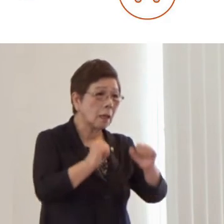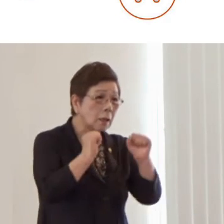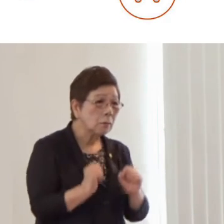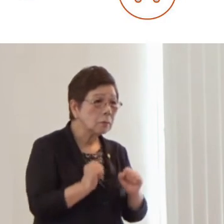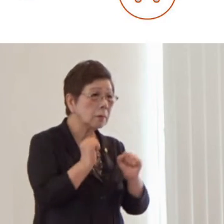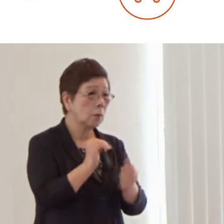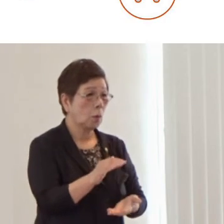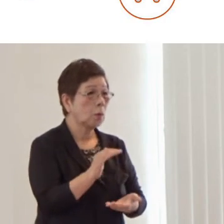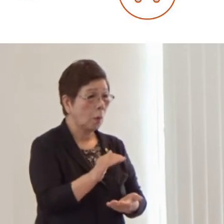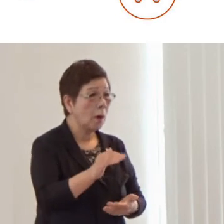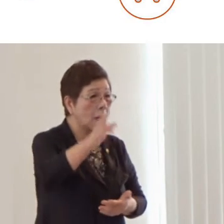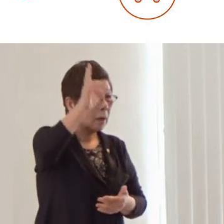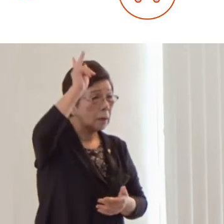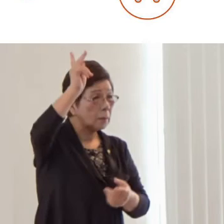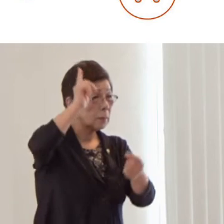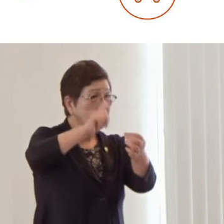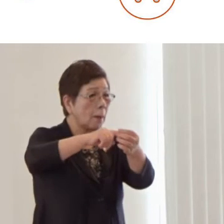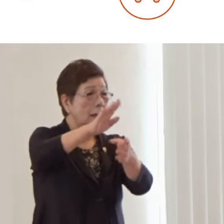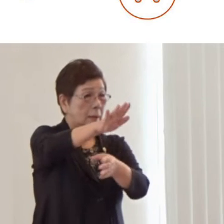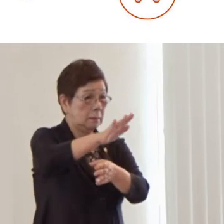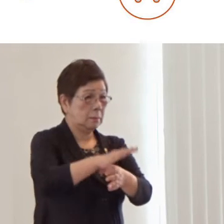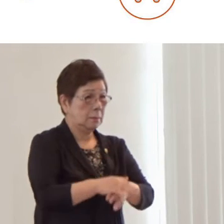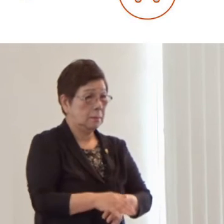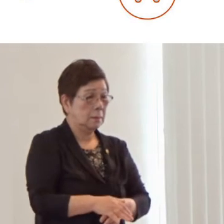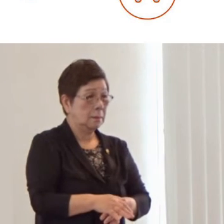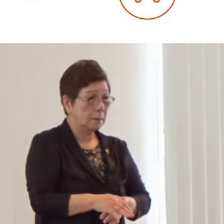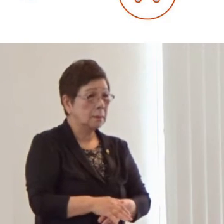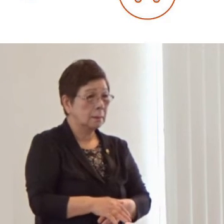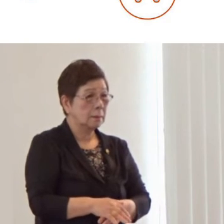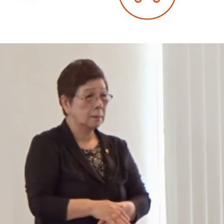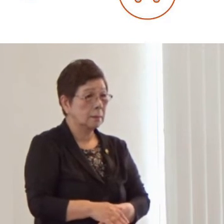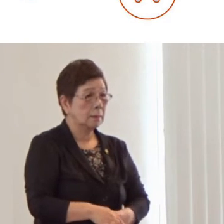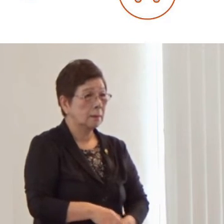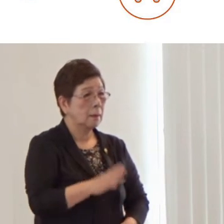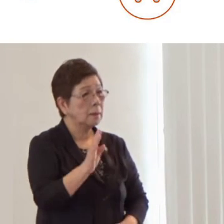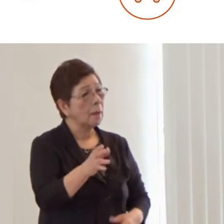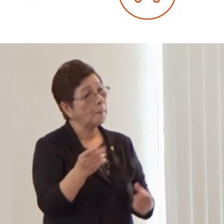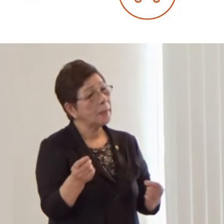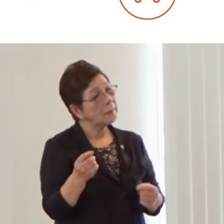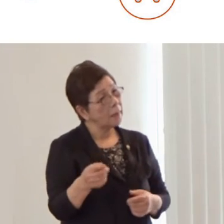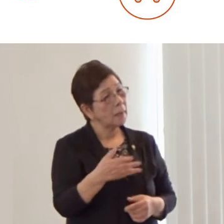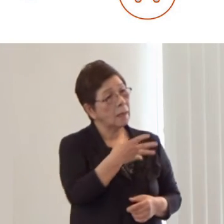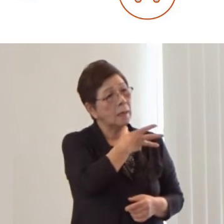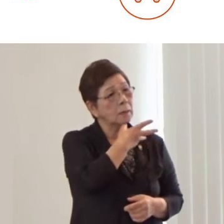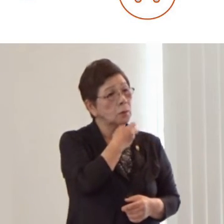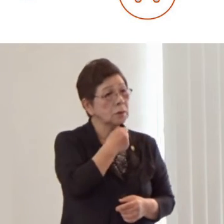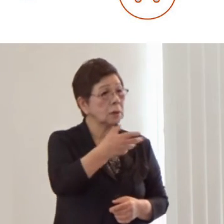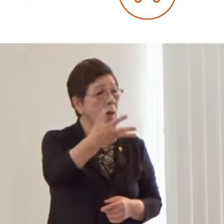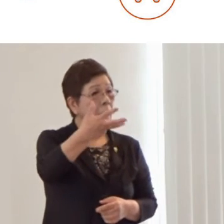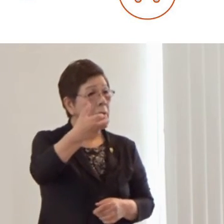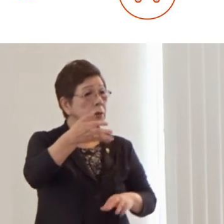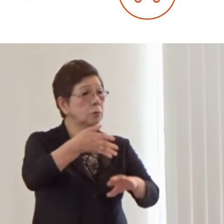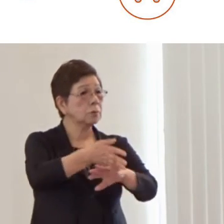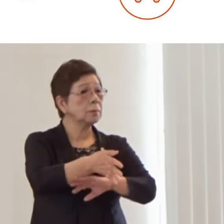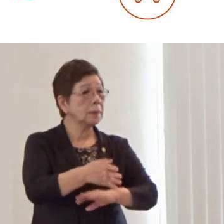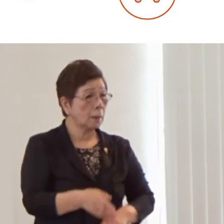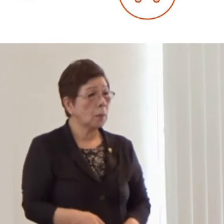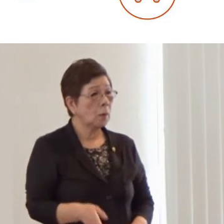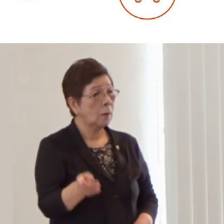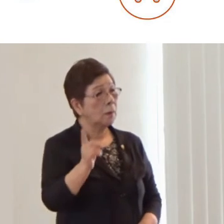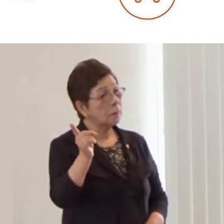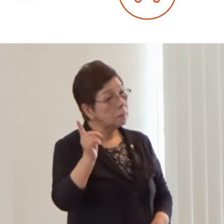れでいいんですよ。そうじゃなかったら別に長生きするなとは言いませんけども、まあどっちでもいいことですね。どっちでもいいことです